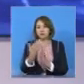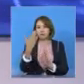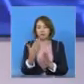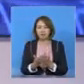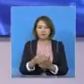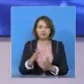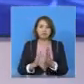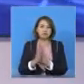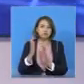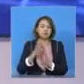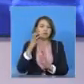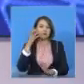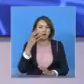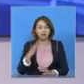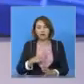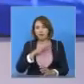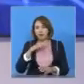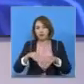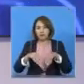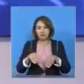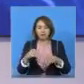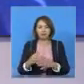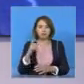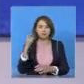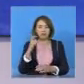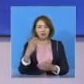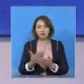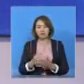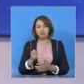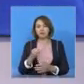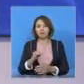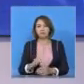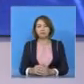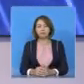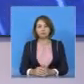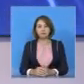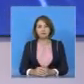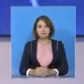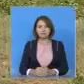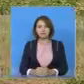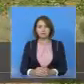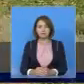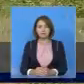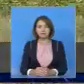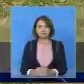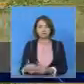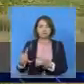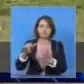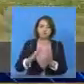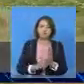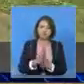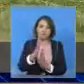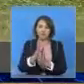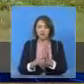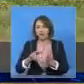Мұнда жеміс-жидекпен қатар көкөніс мол егілді. Шаруалар қолға алған іс жайын тілші тарқатады. Суармалы егін